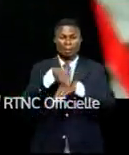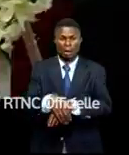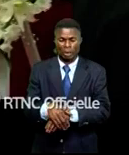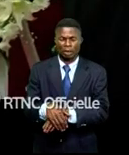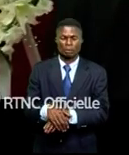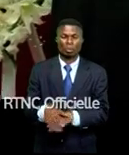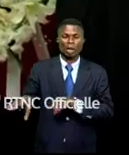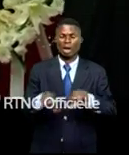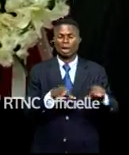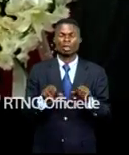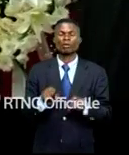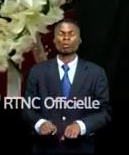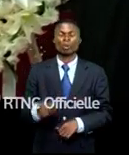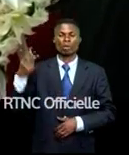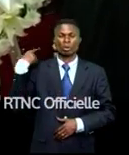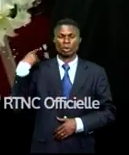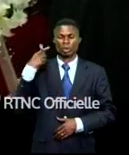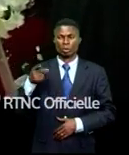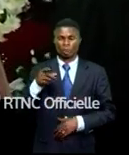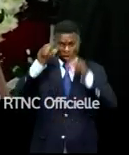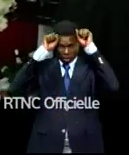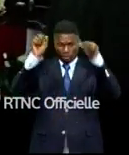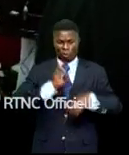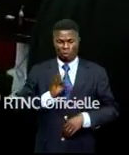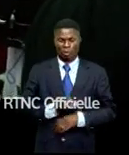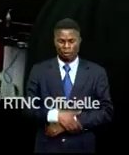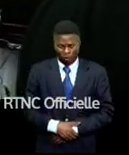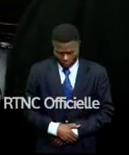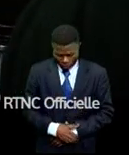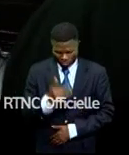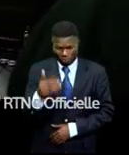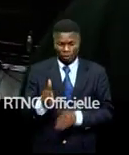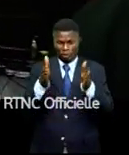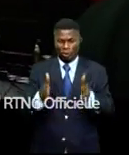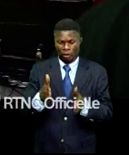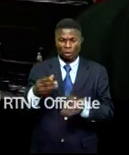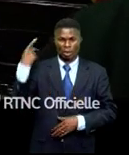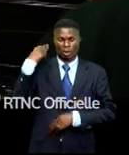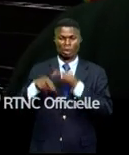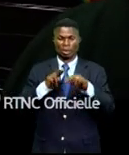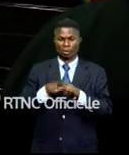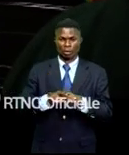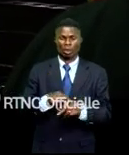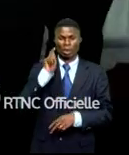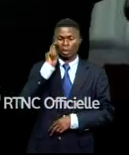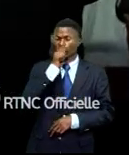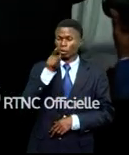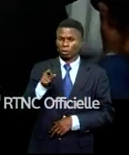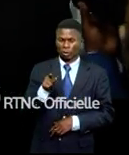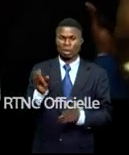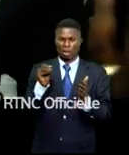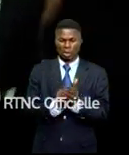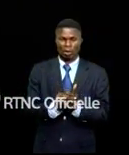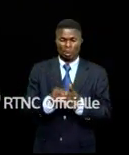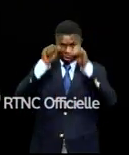au Palais du Peuple. Le président de la République s'est recueilli devant le corps du député national Thomas Lokondo. Il a ensuite,